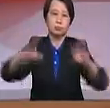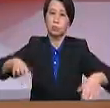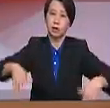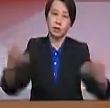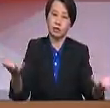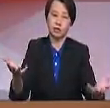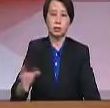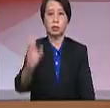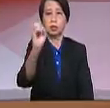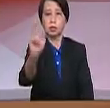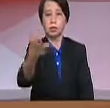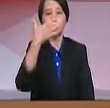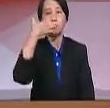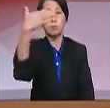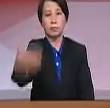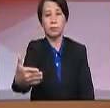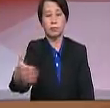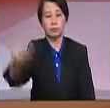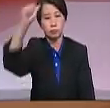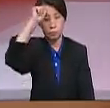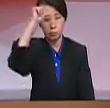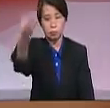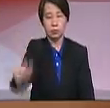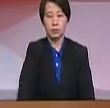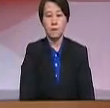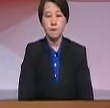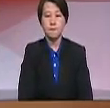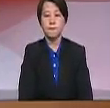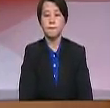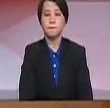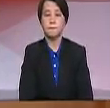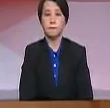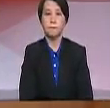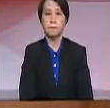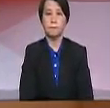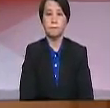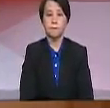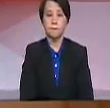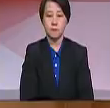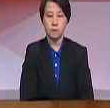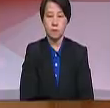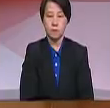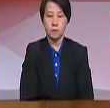Alright, terima kasih. Assalamualaikum warahmatullahi wabarakatuh.